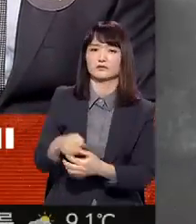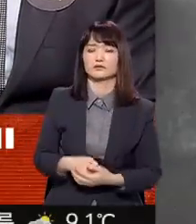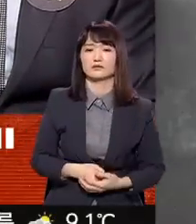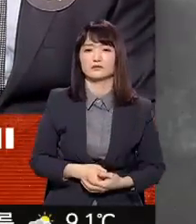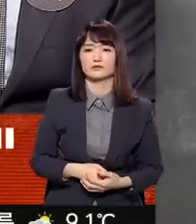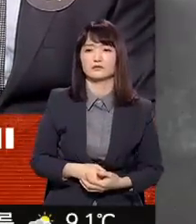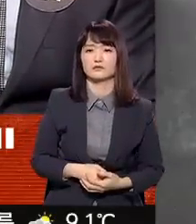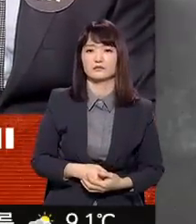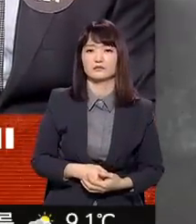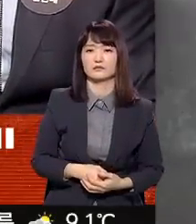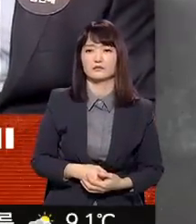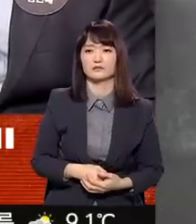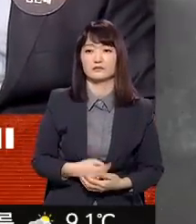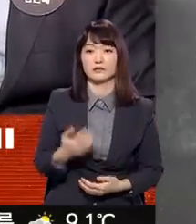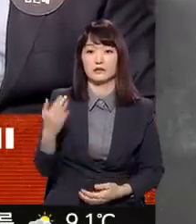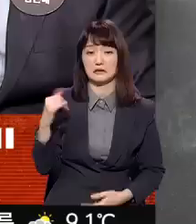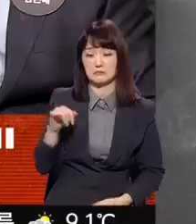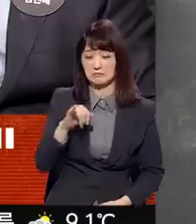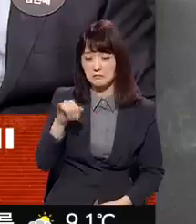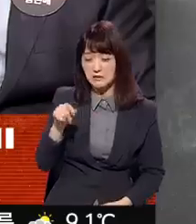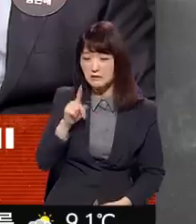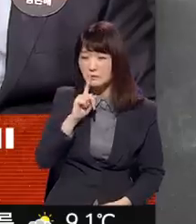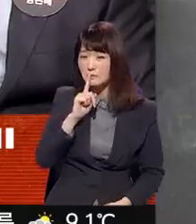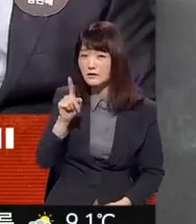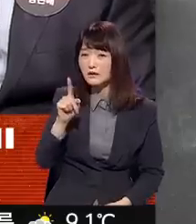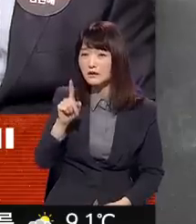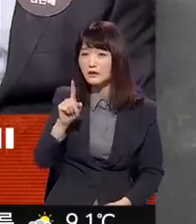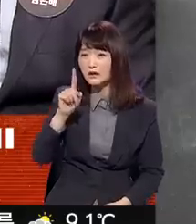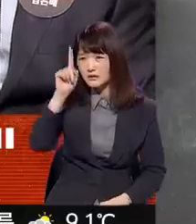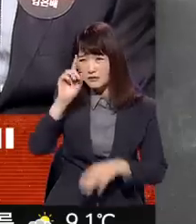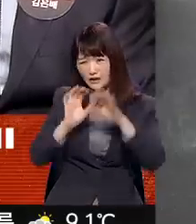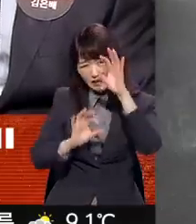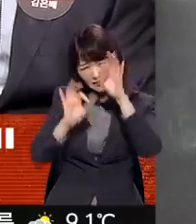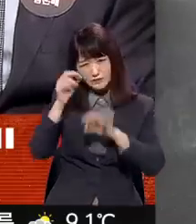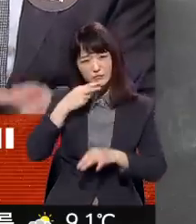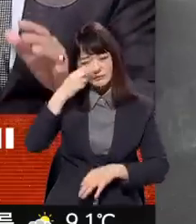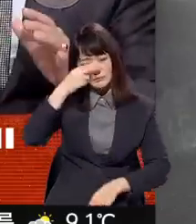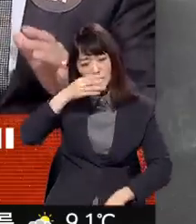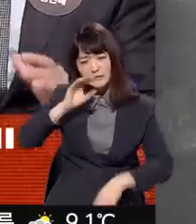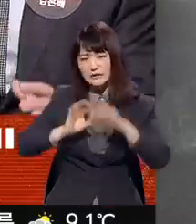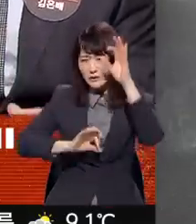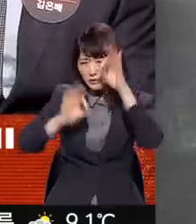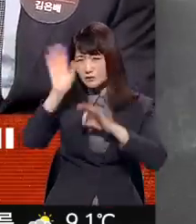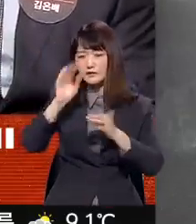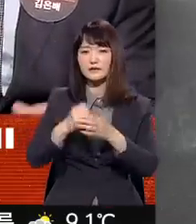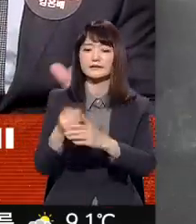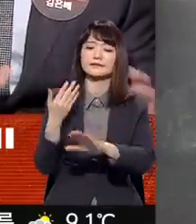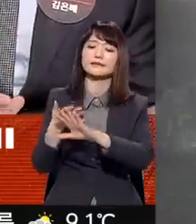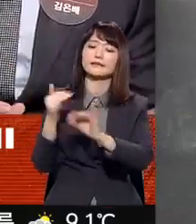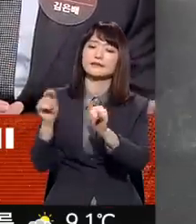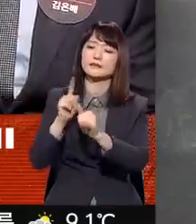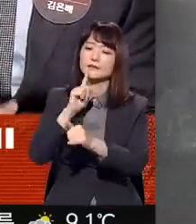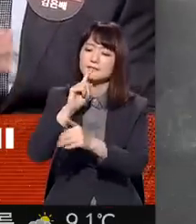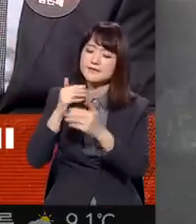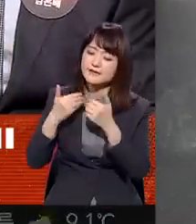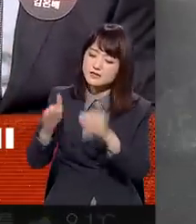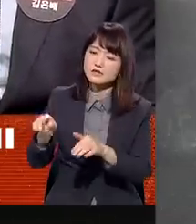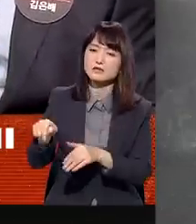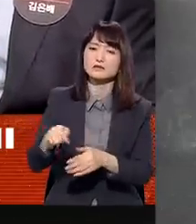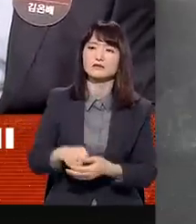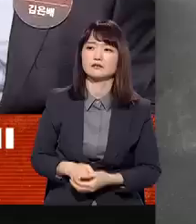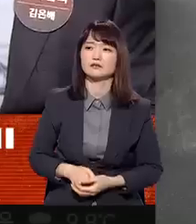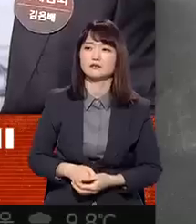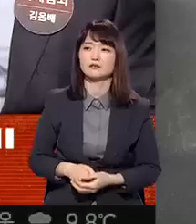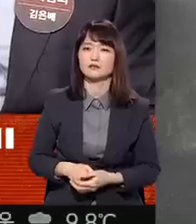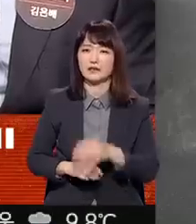이 아까 뭐 벌레라고 했다는 이 말이 한 번만 실수로 술 먹고 실수한 게 아니고 다른 사람한테 했다고 한다면 이거는 실수가